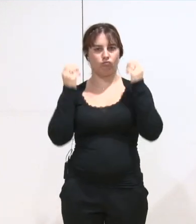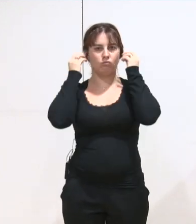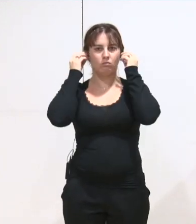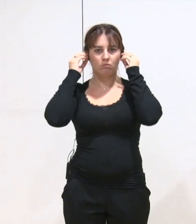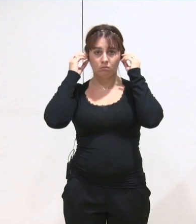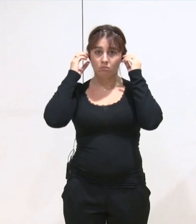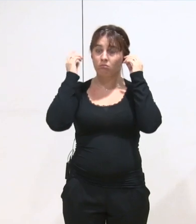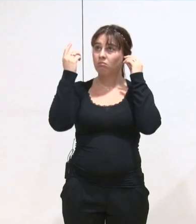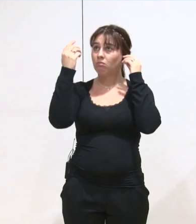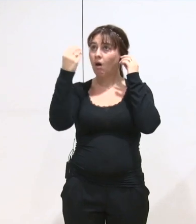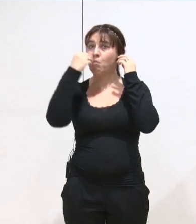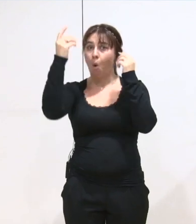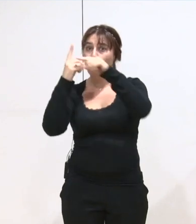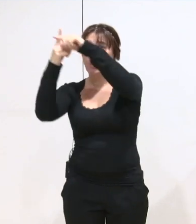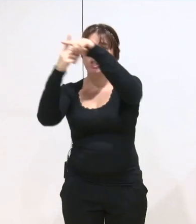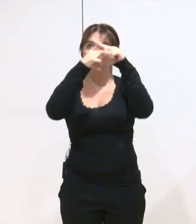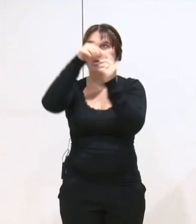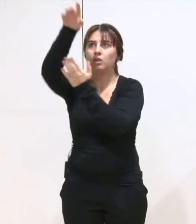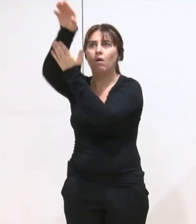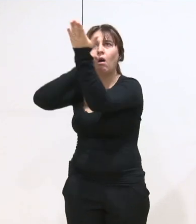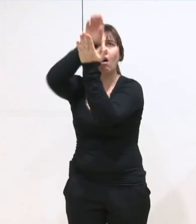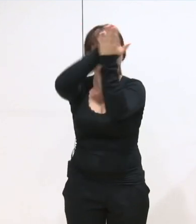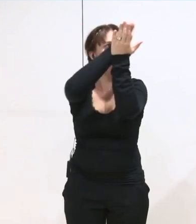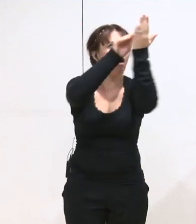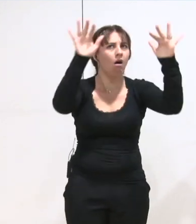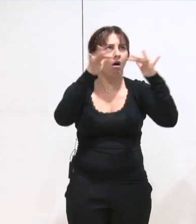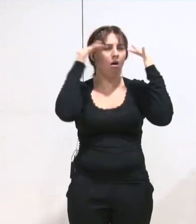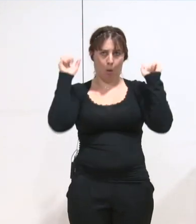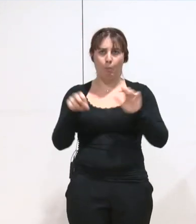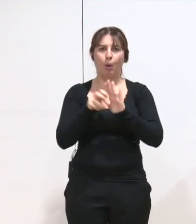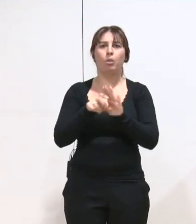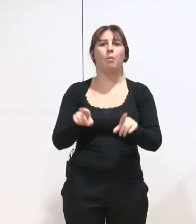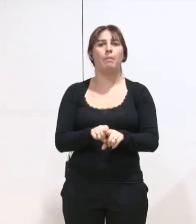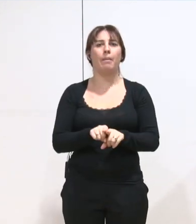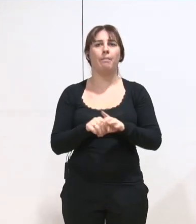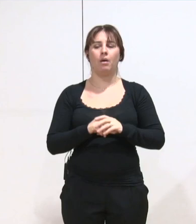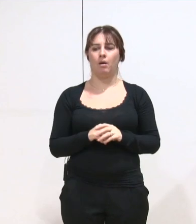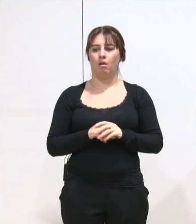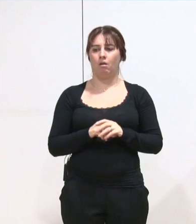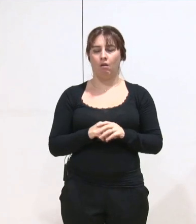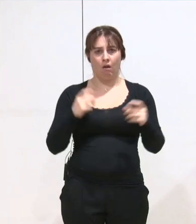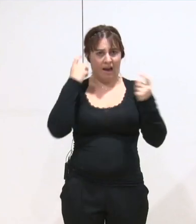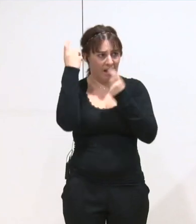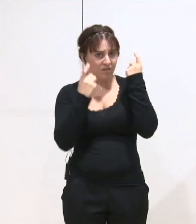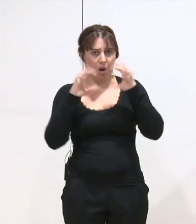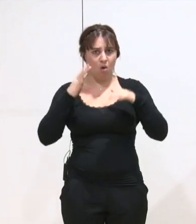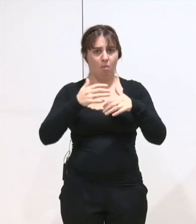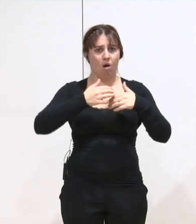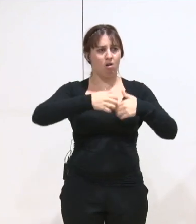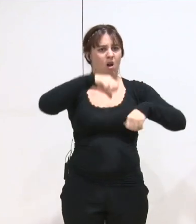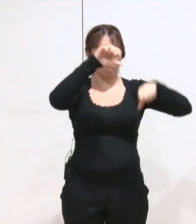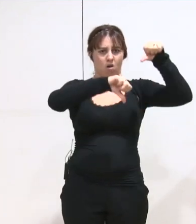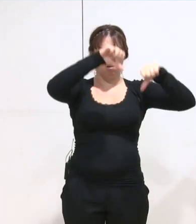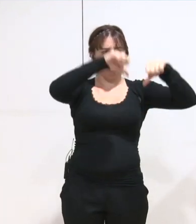ici. Aujourd'hui, les défis du commerce de ville sont immenses. Comment survivre et prospérer face à la concurrence des